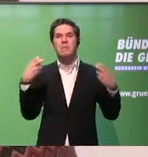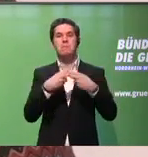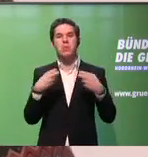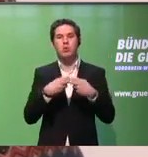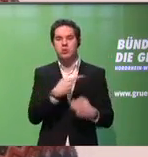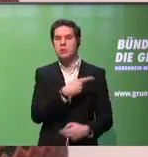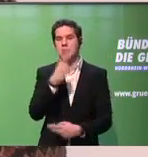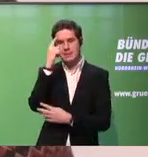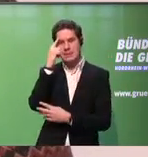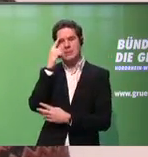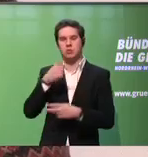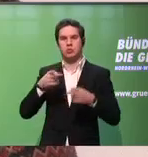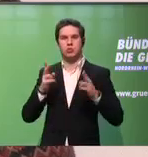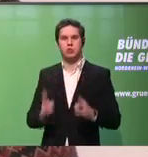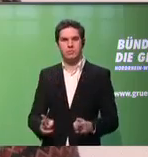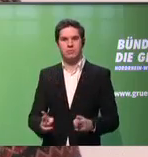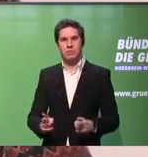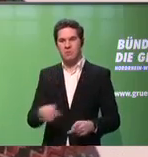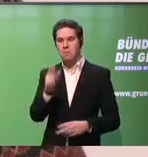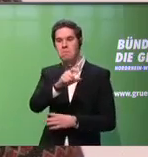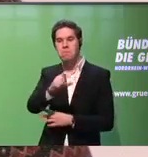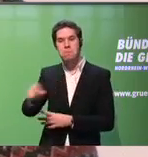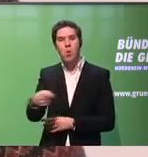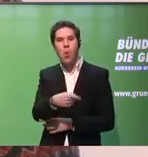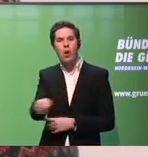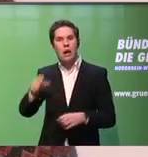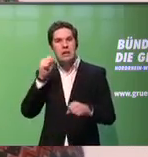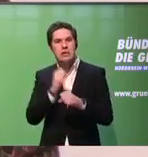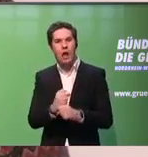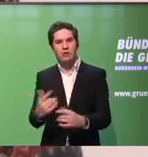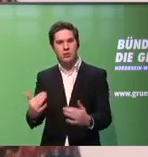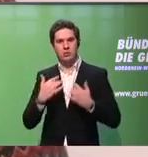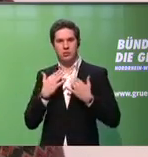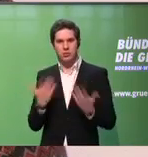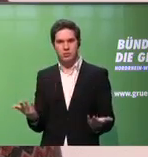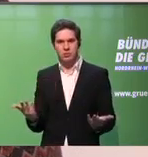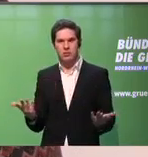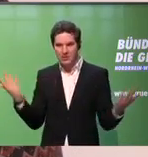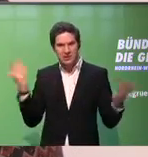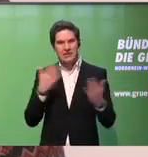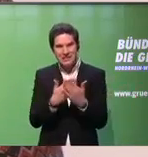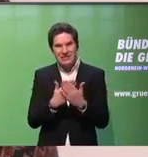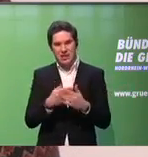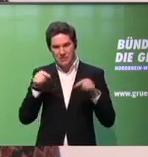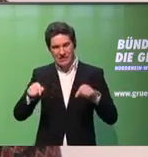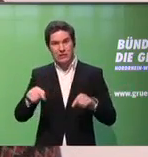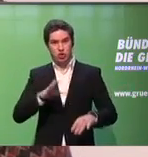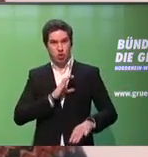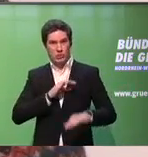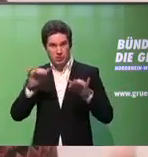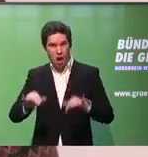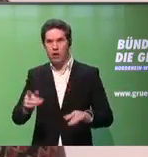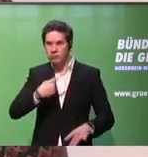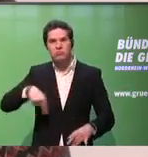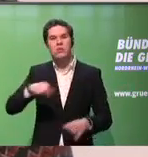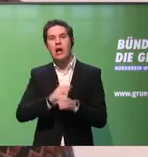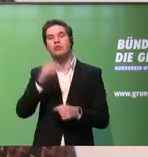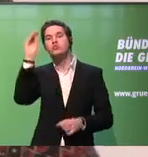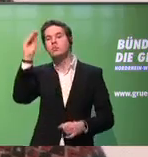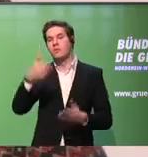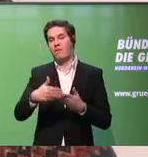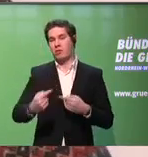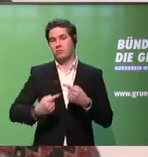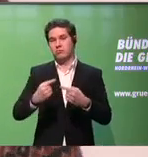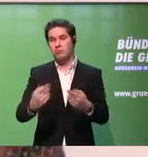Einfluss für die Bürgerinnen und Bürger möglich. Wie wir dieses Instrument weiter einsetzen können, darüber sollte in